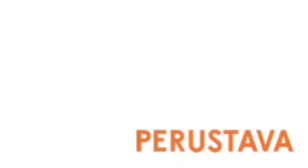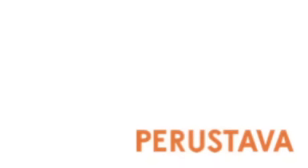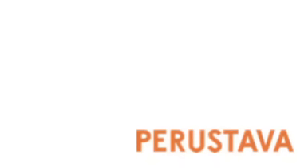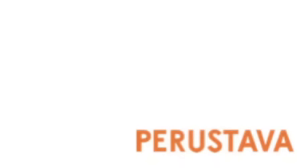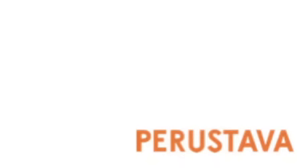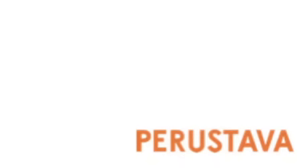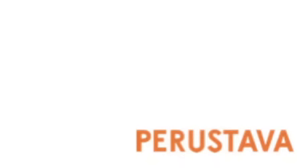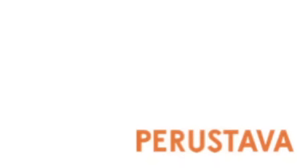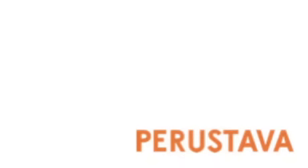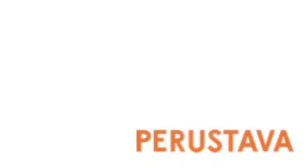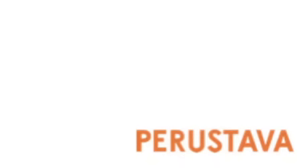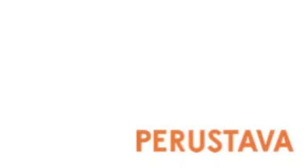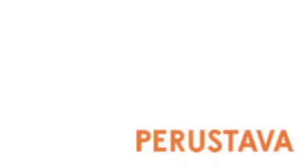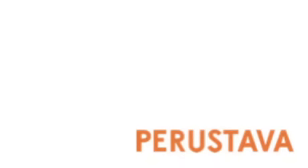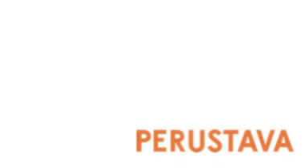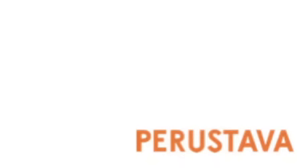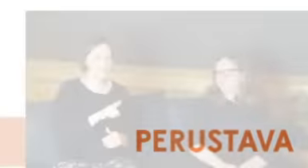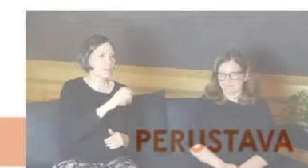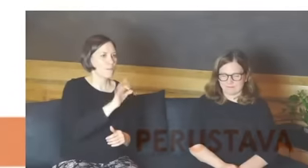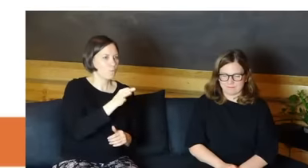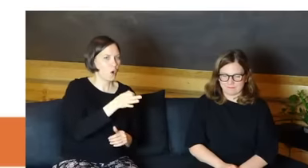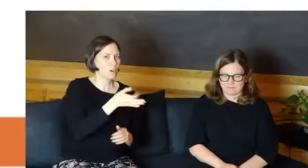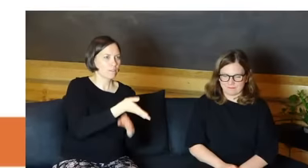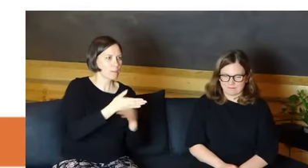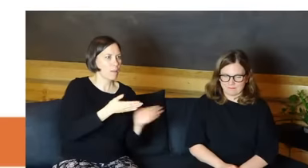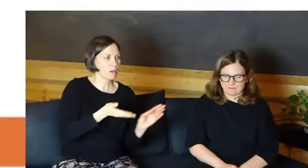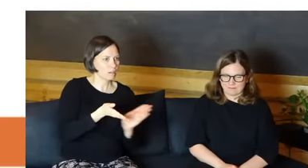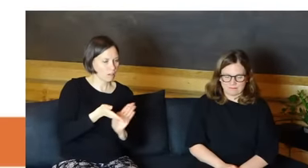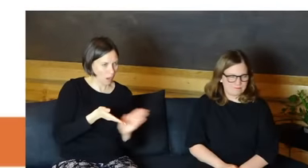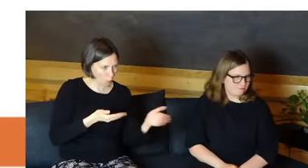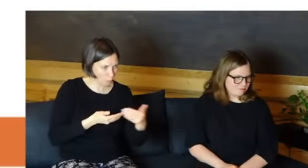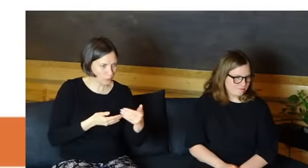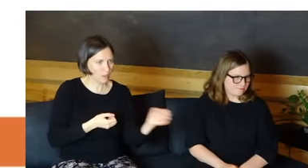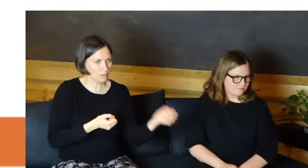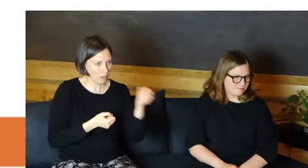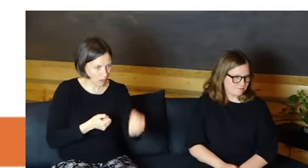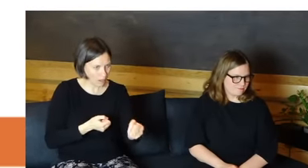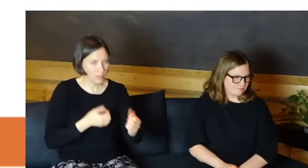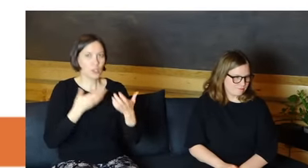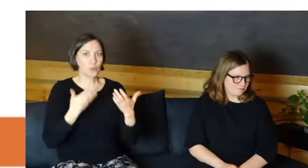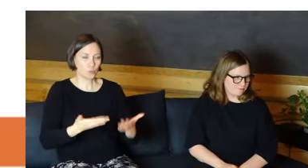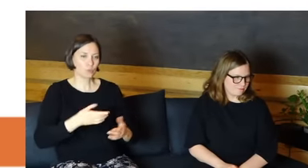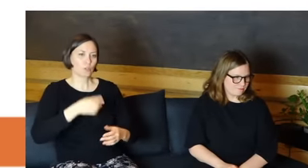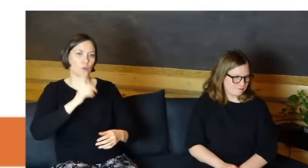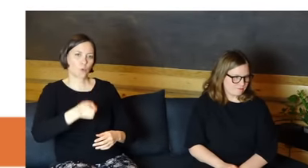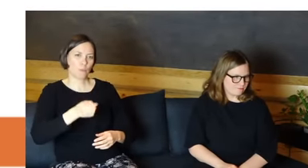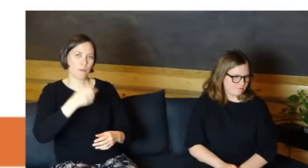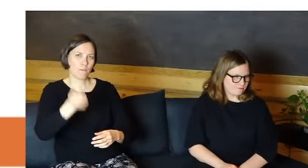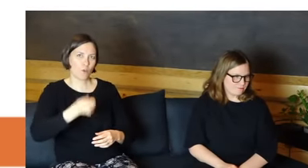on ollut ensin vuokravirman kautta ja nyt on tullut 10 sitten täyteen